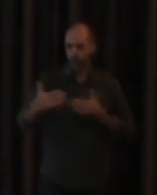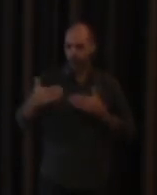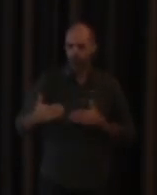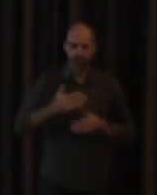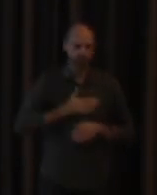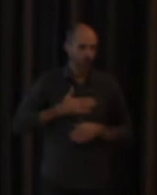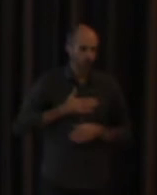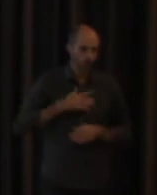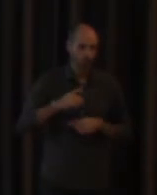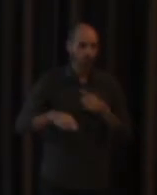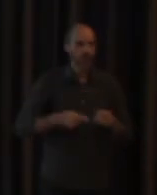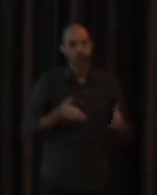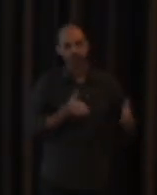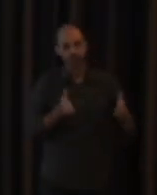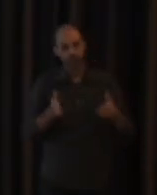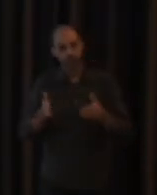em va portar